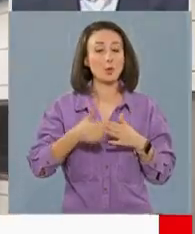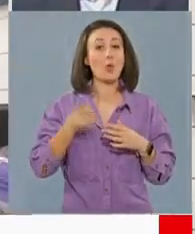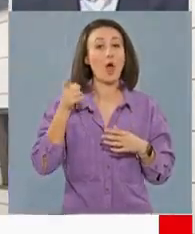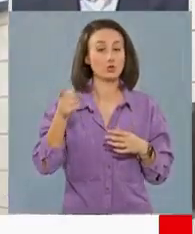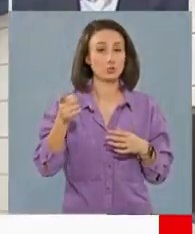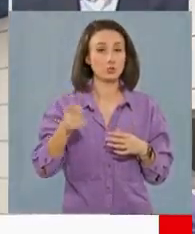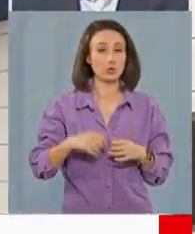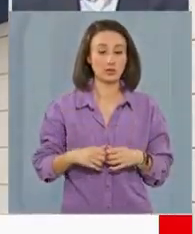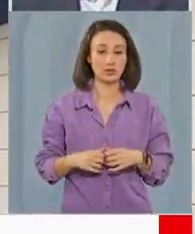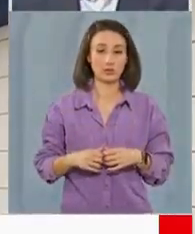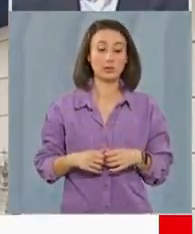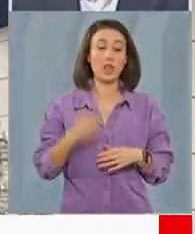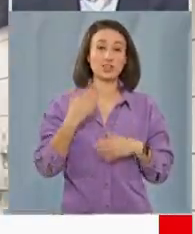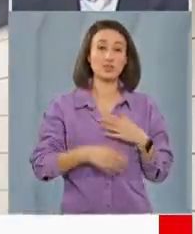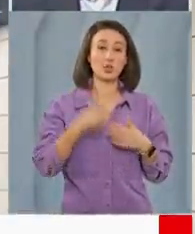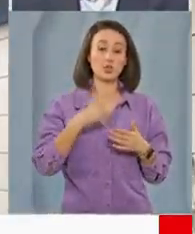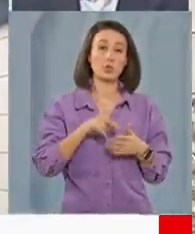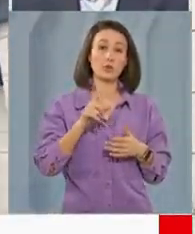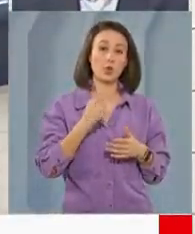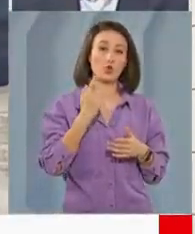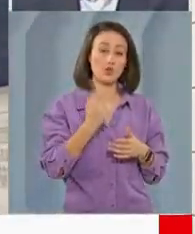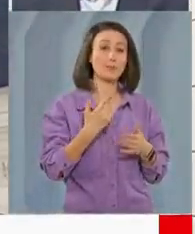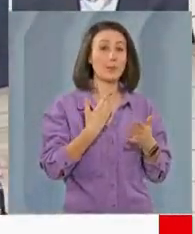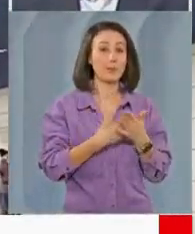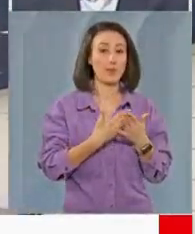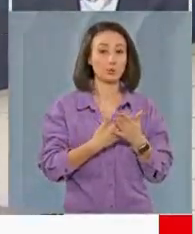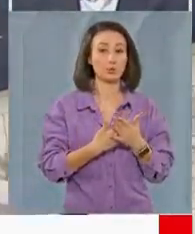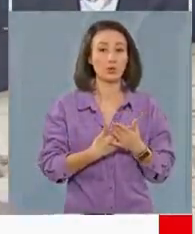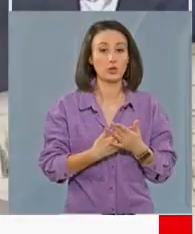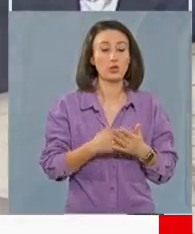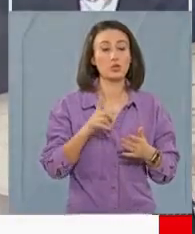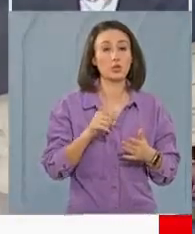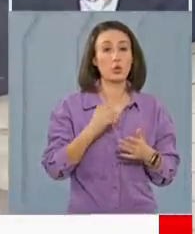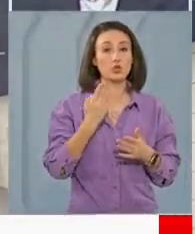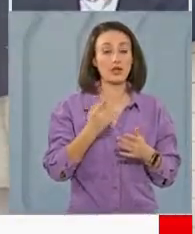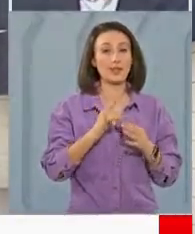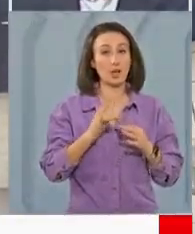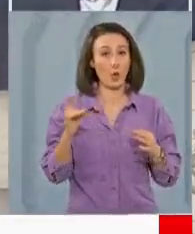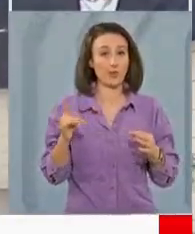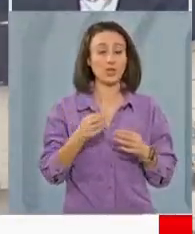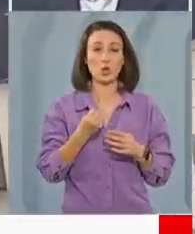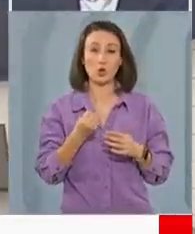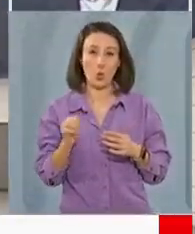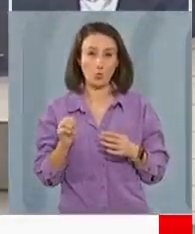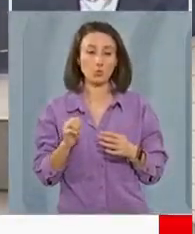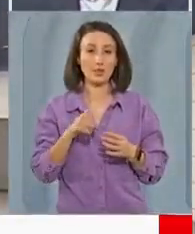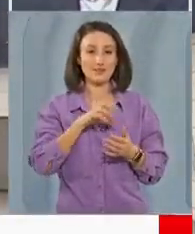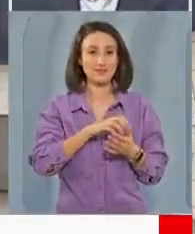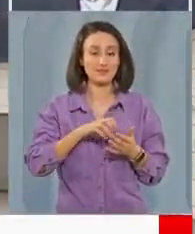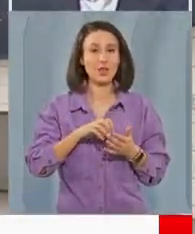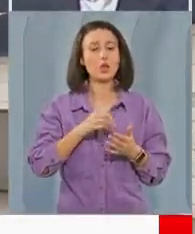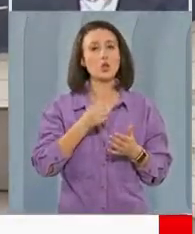atunci nu taie practica la subsolului 2026 pentru cei 26 de km pe linie și 19 stații de